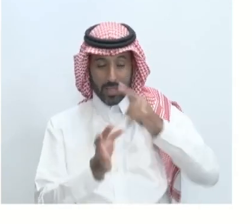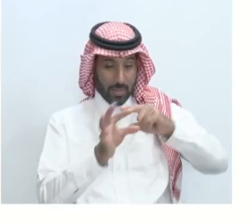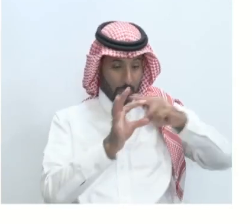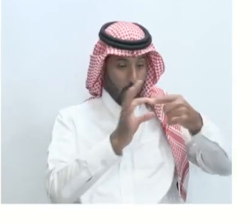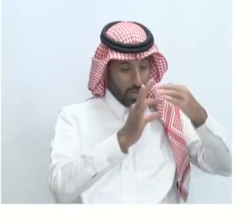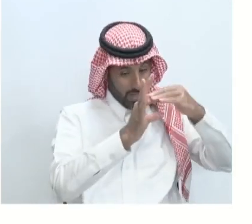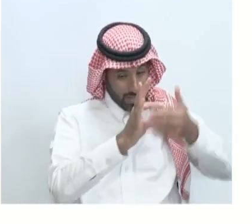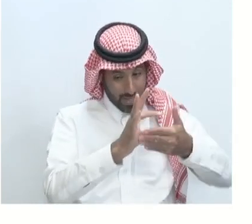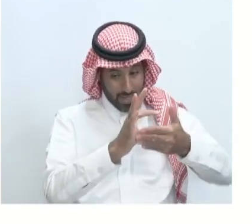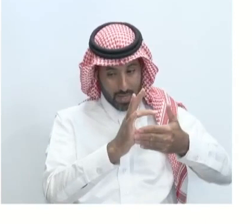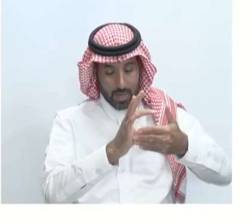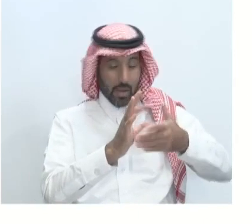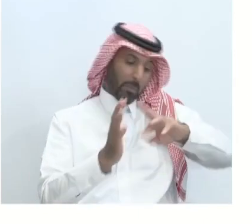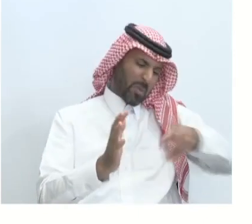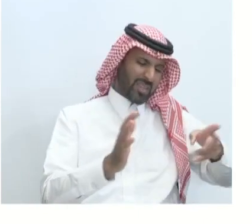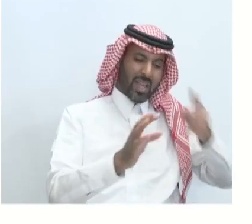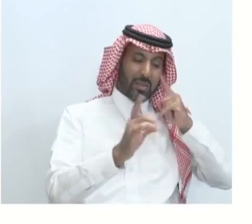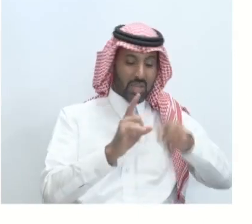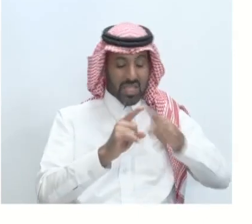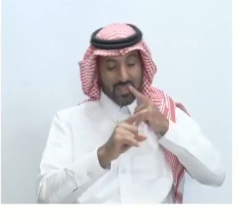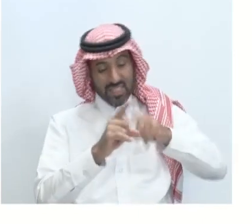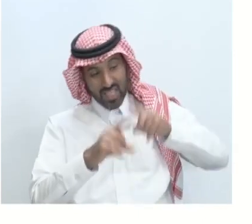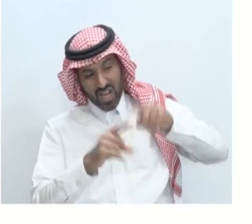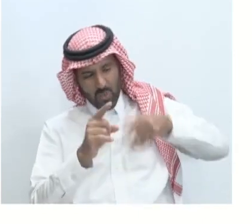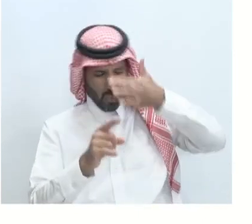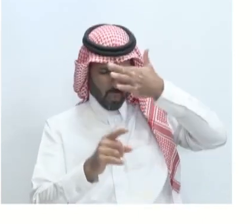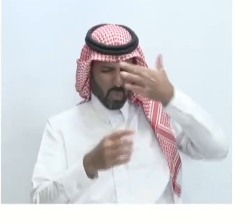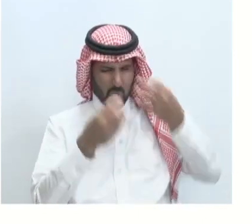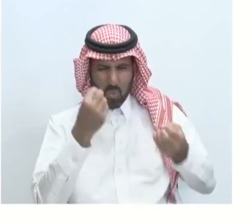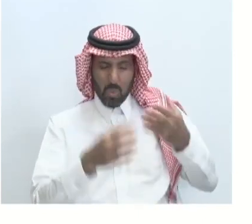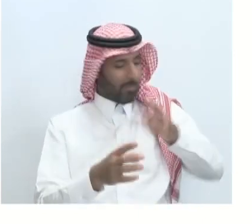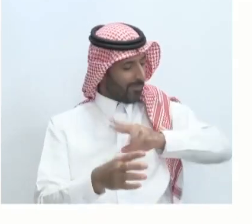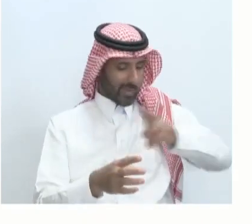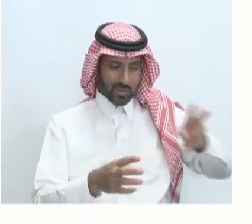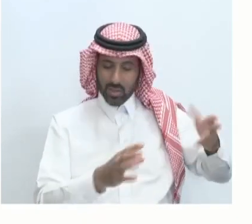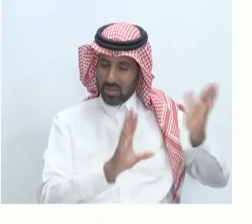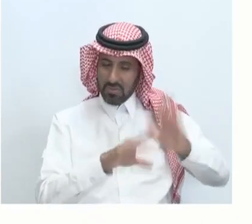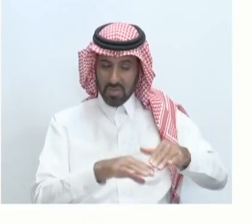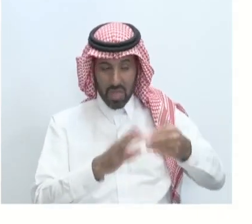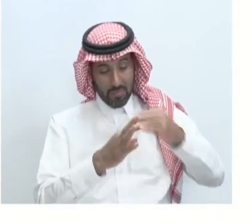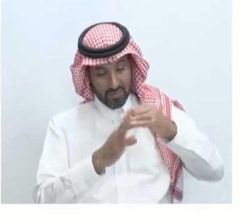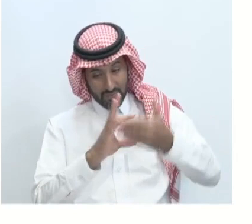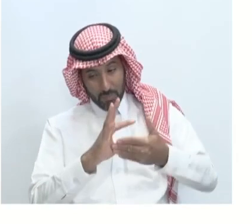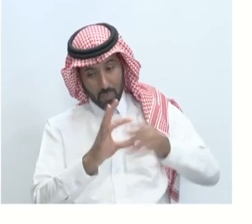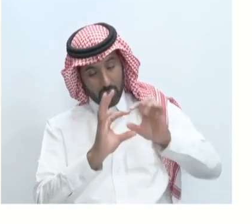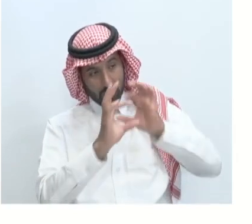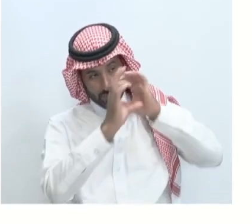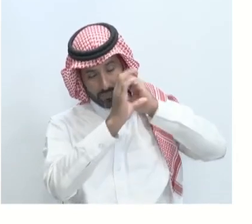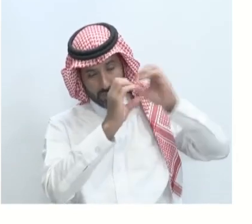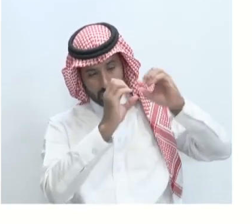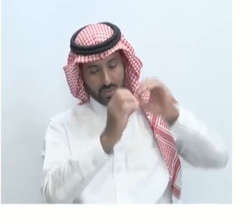البؤره لا يتغير بتغير درجه الحراره وهي ميزه مهمه في